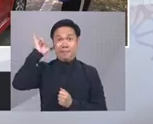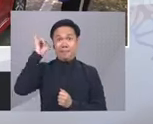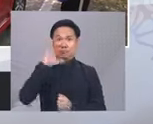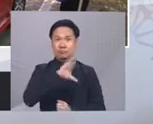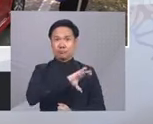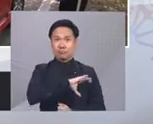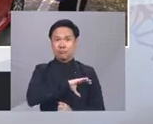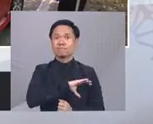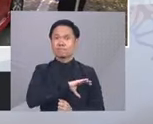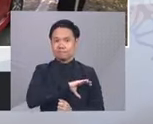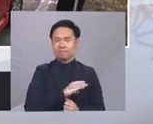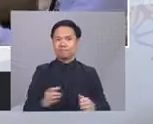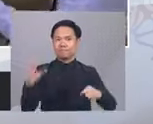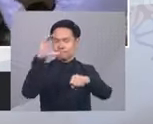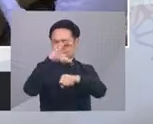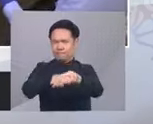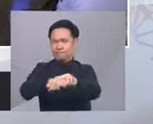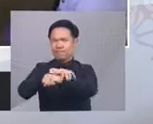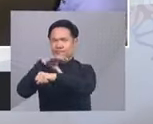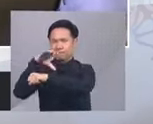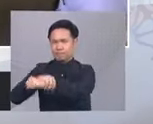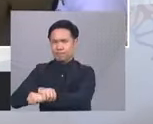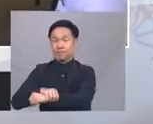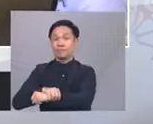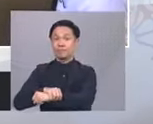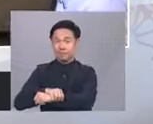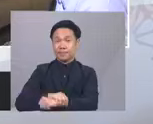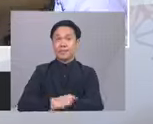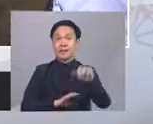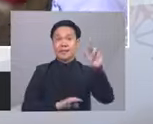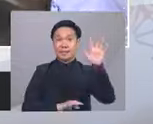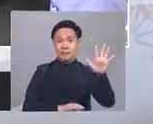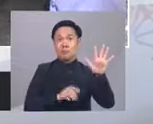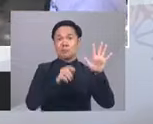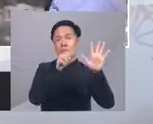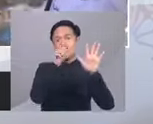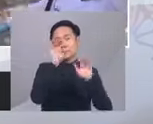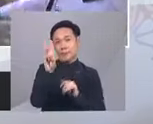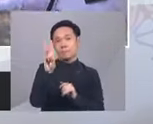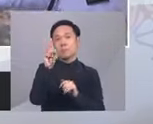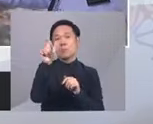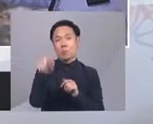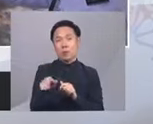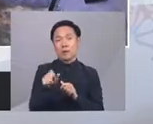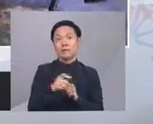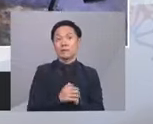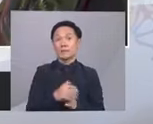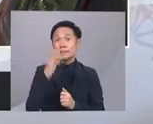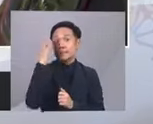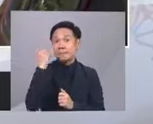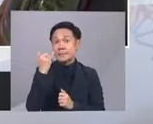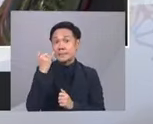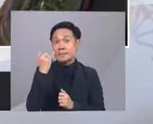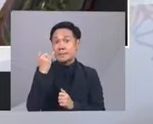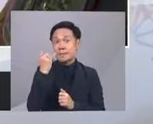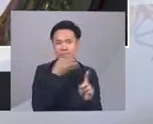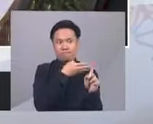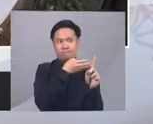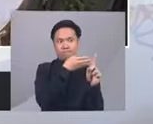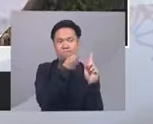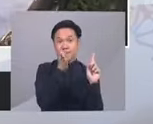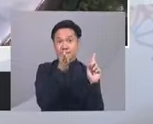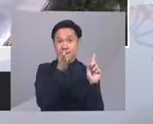menahan seramai 56 individu di atas kesalahan engkar